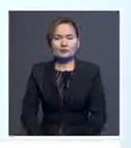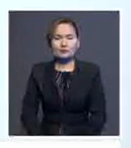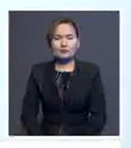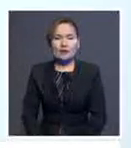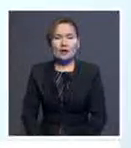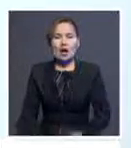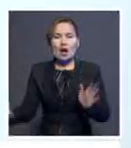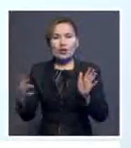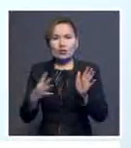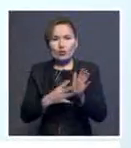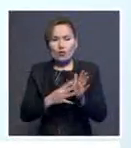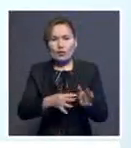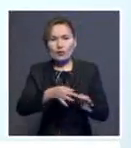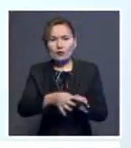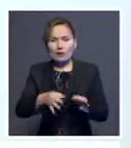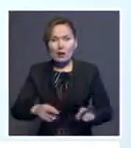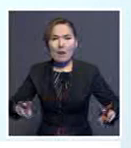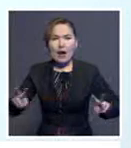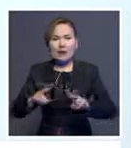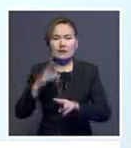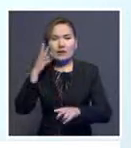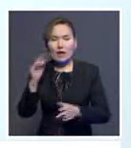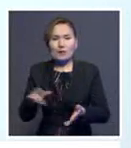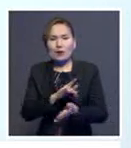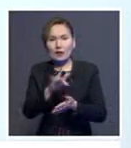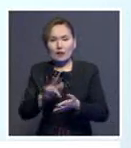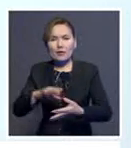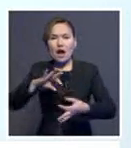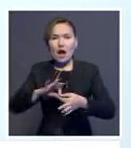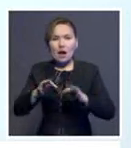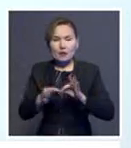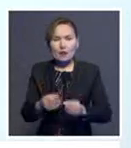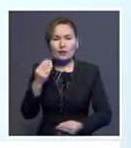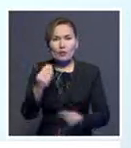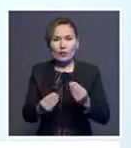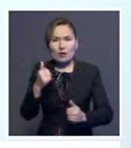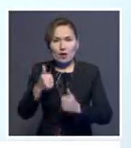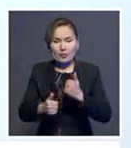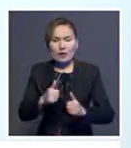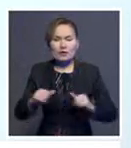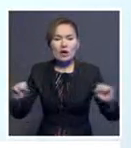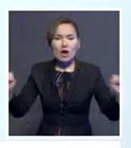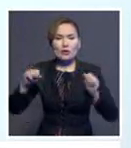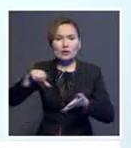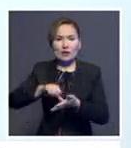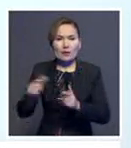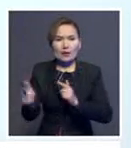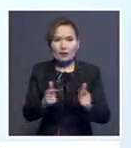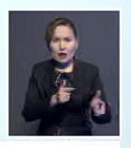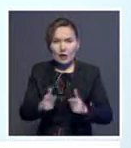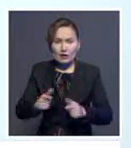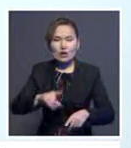9 өңірде және Астана Алматы қалаларында олимпиадалық ойындарға қатысуға барлық үміткер спортшылар жергілікті атқарушы